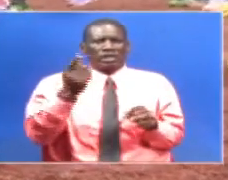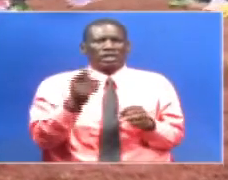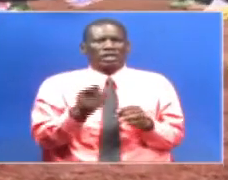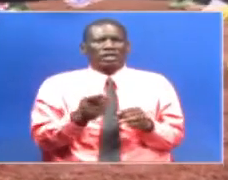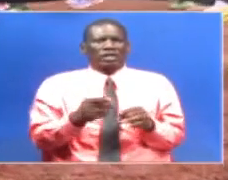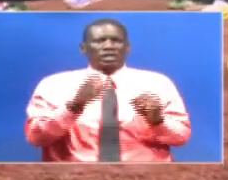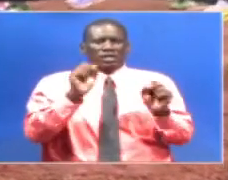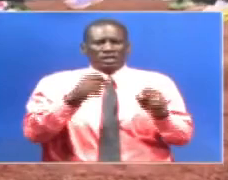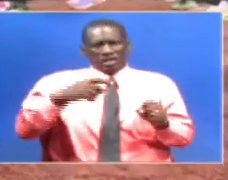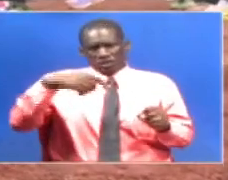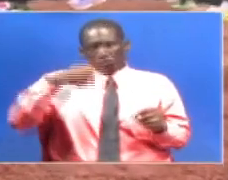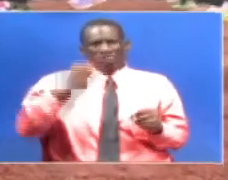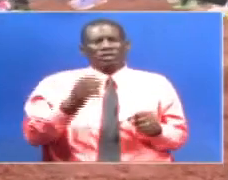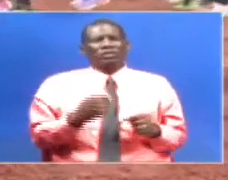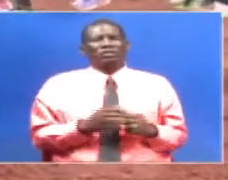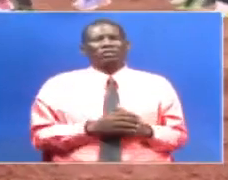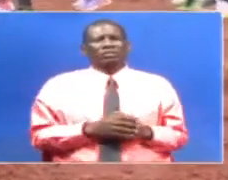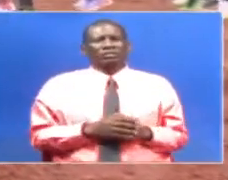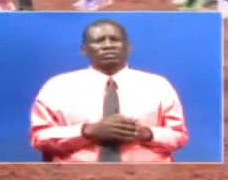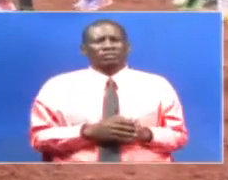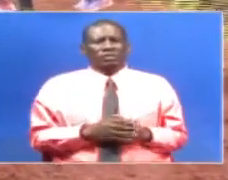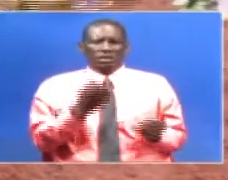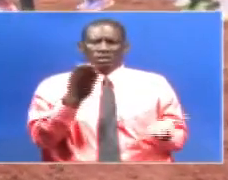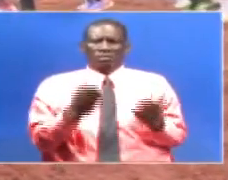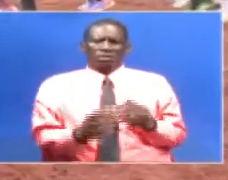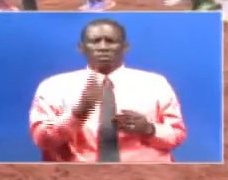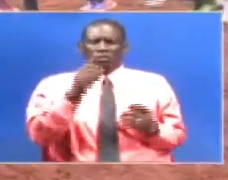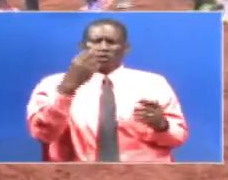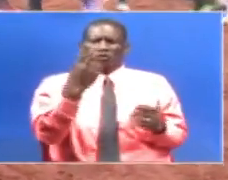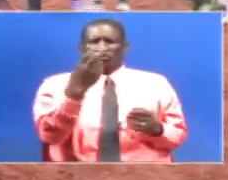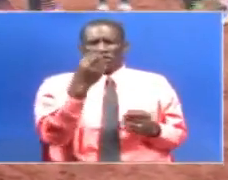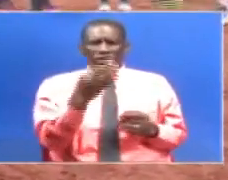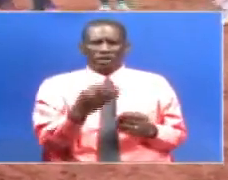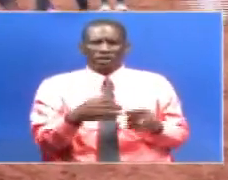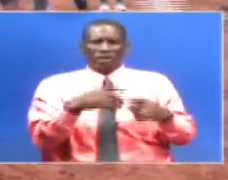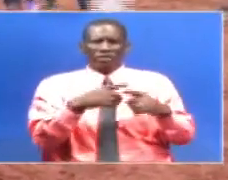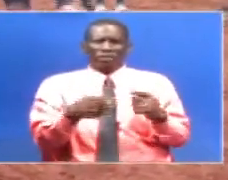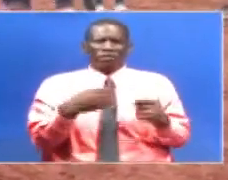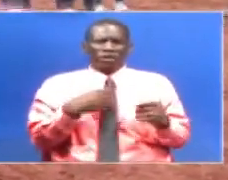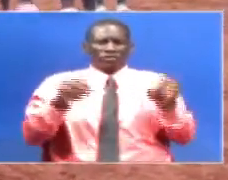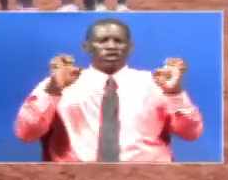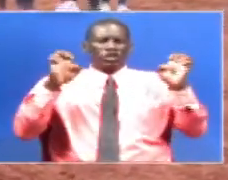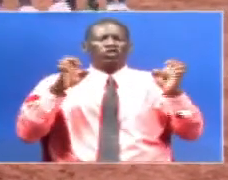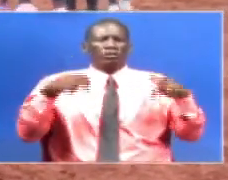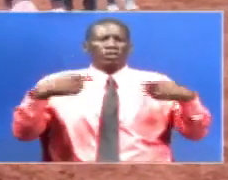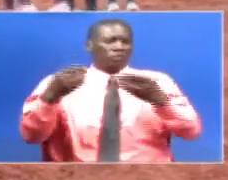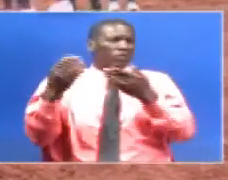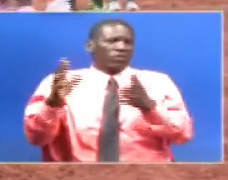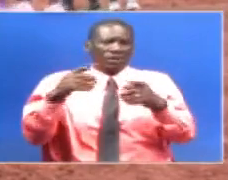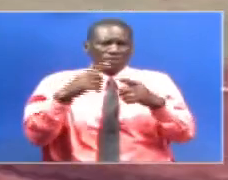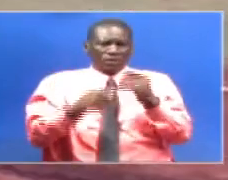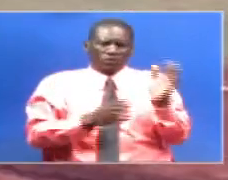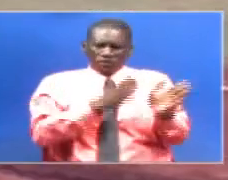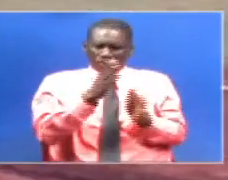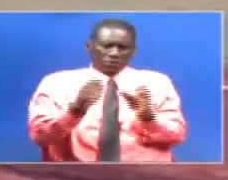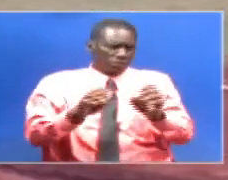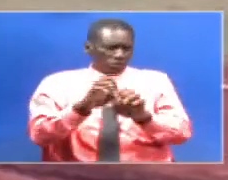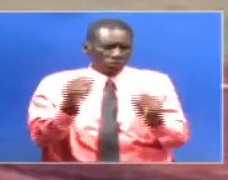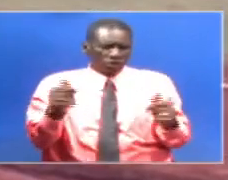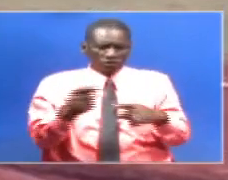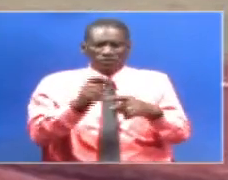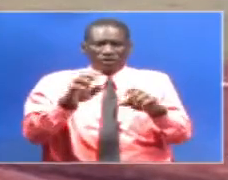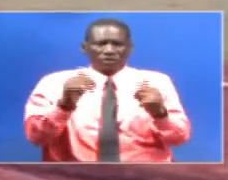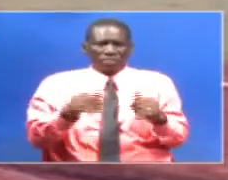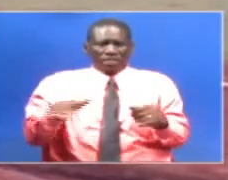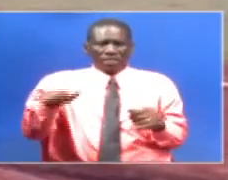waweze kuleta hiyo medali, maybe 1-3, ingawa tuko na Ethiopia but tumeprepare vizuri. Eneo hili